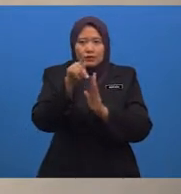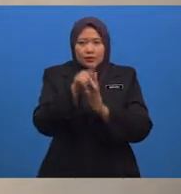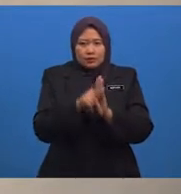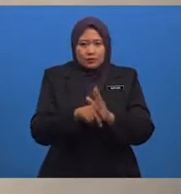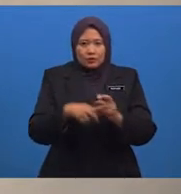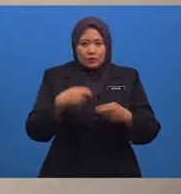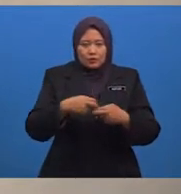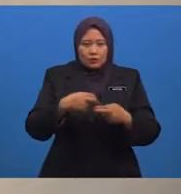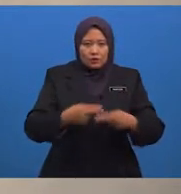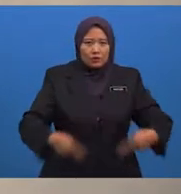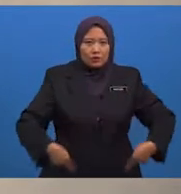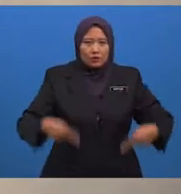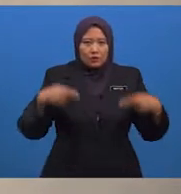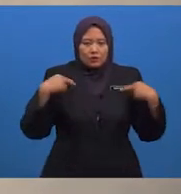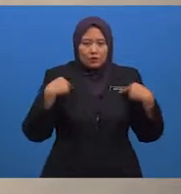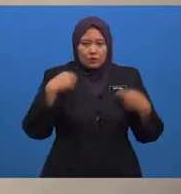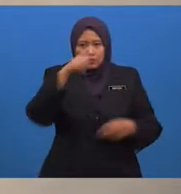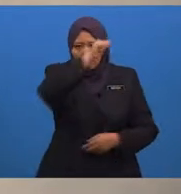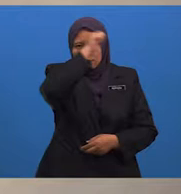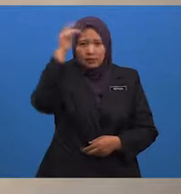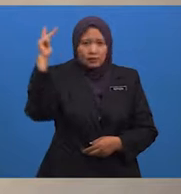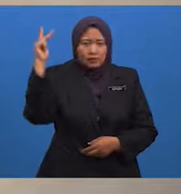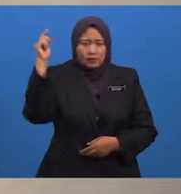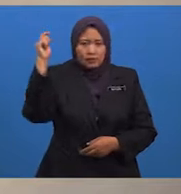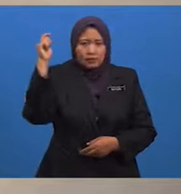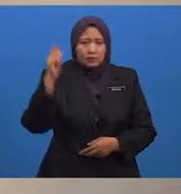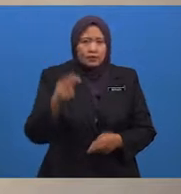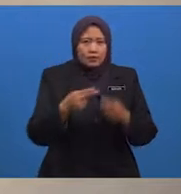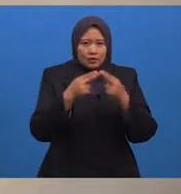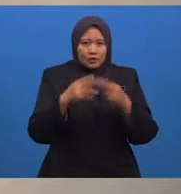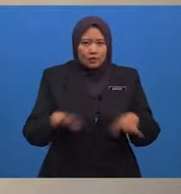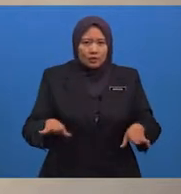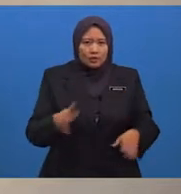kesepitan hidup akibat kehilangan ketua keluarga.